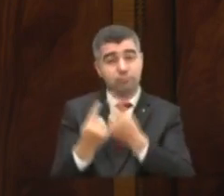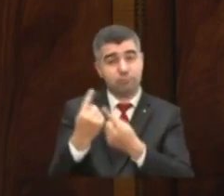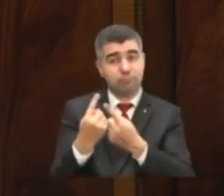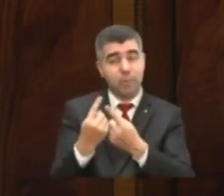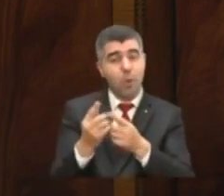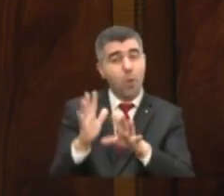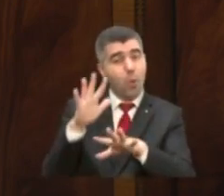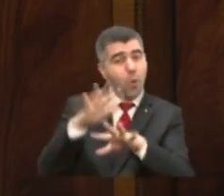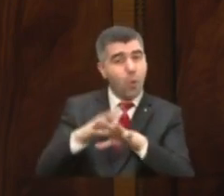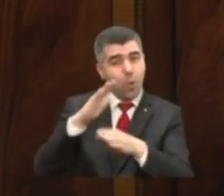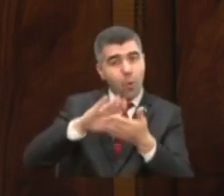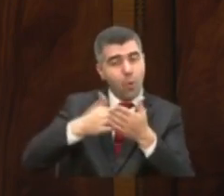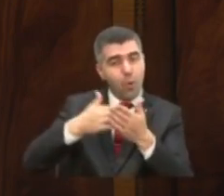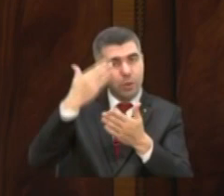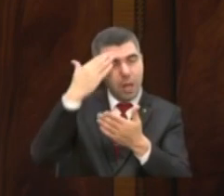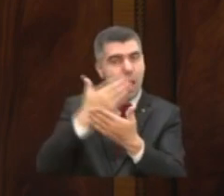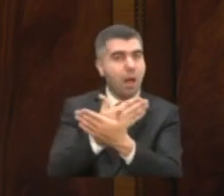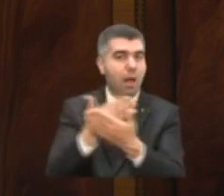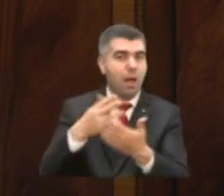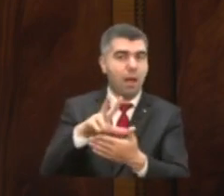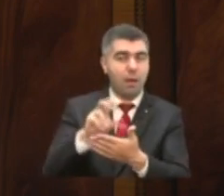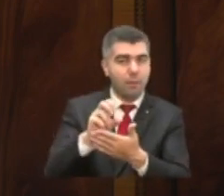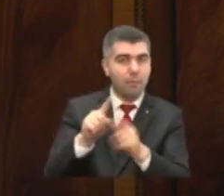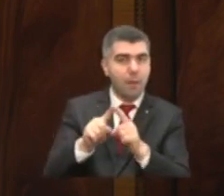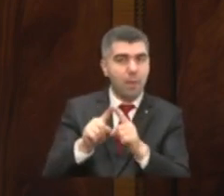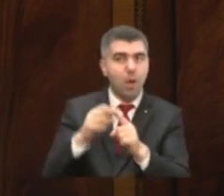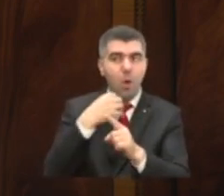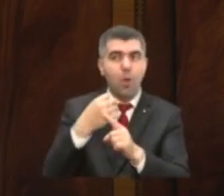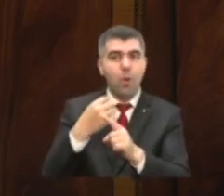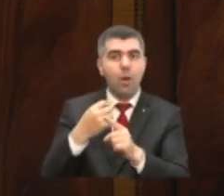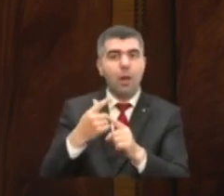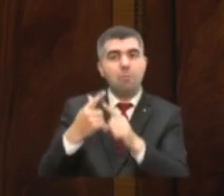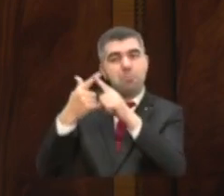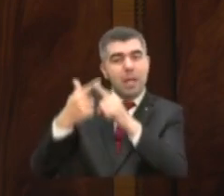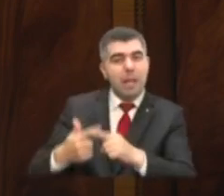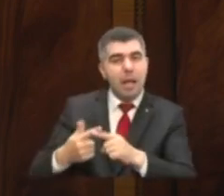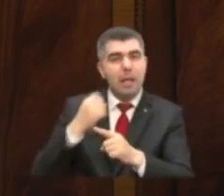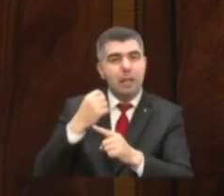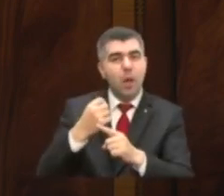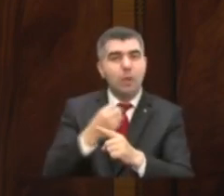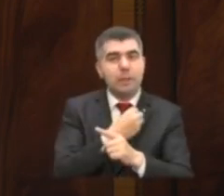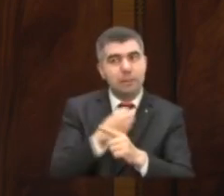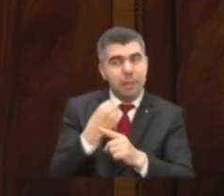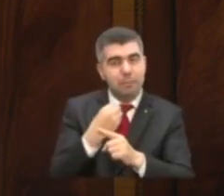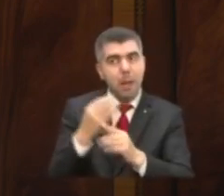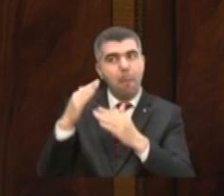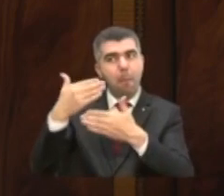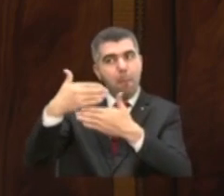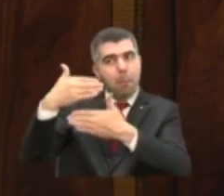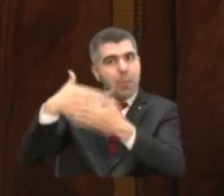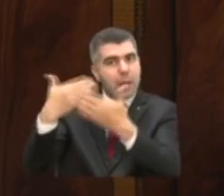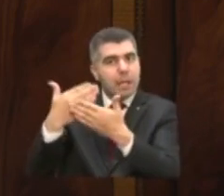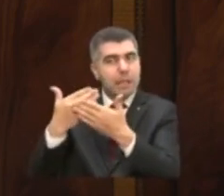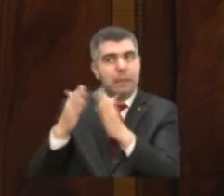كلهم، وبالتالي باش يد ملي كنبنيو واحد المستشفى نقولوا هذاك راه داخل في الرميد وكنحسبوه في الرميد. فنحن